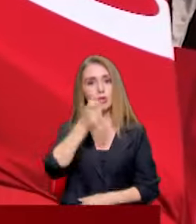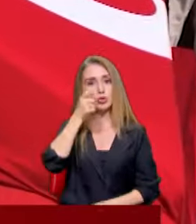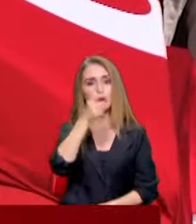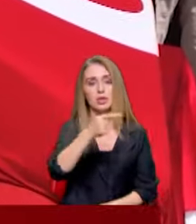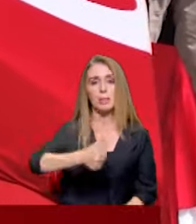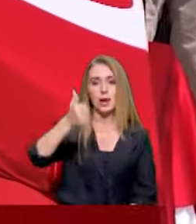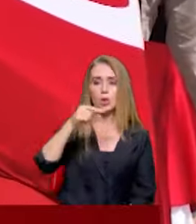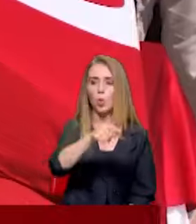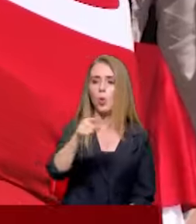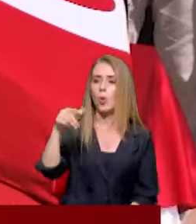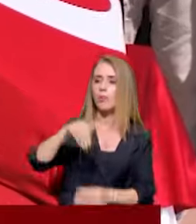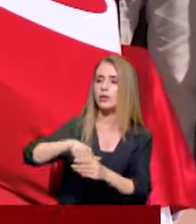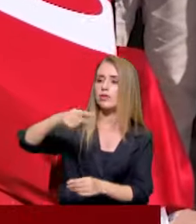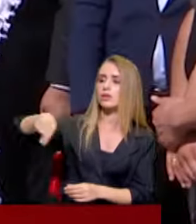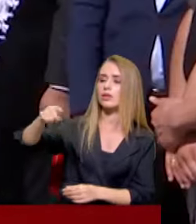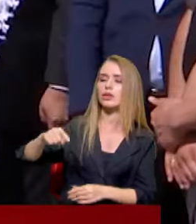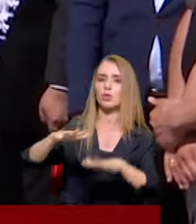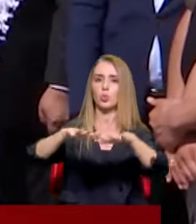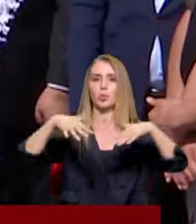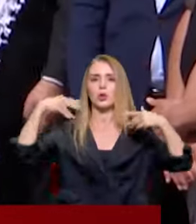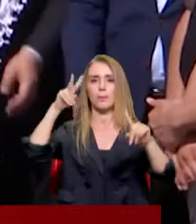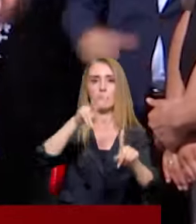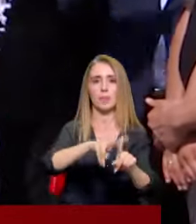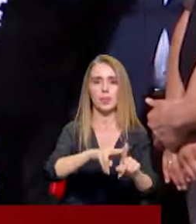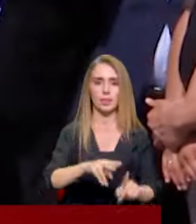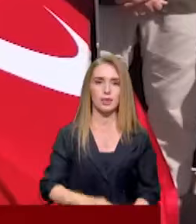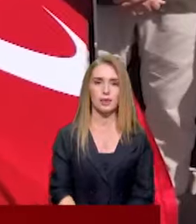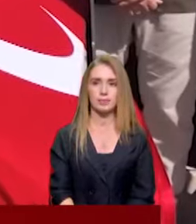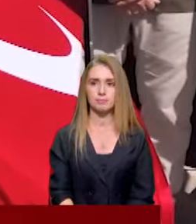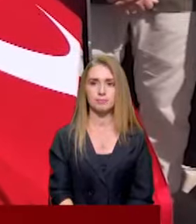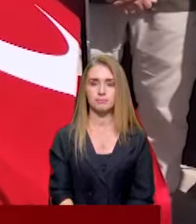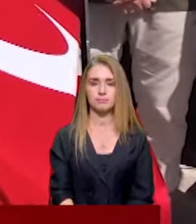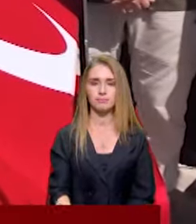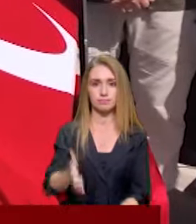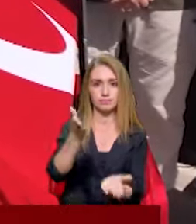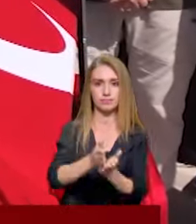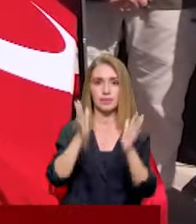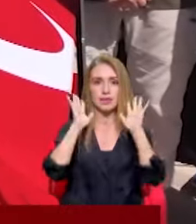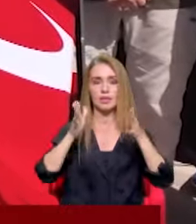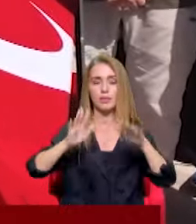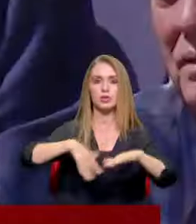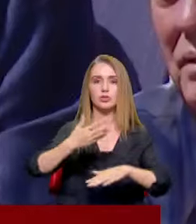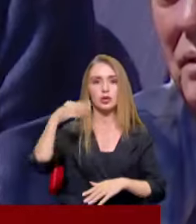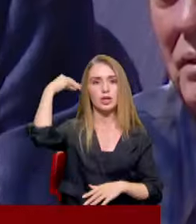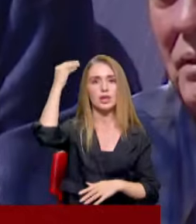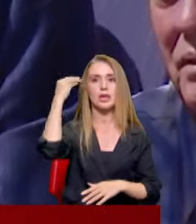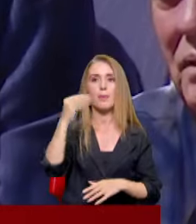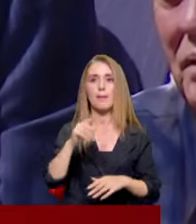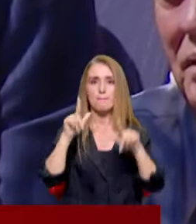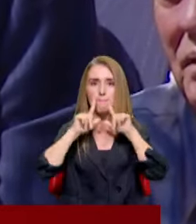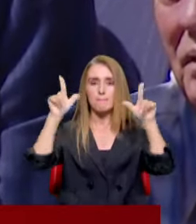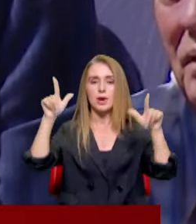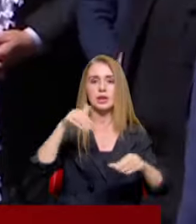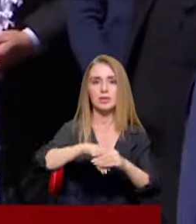özel bakanlar milletvekilleri törende Allahuekber cenaze namazı sonrası İmam anons etti meclis